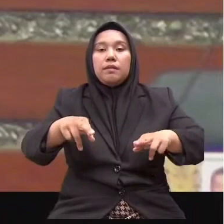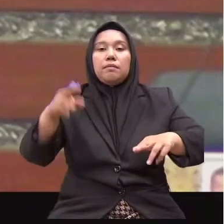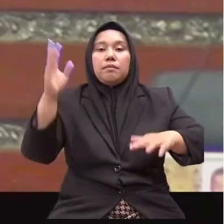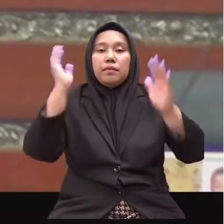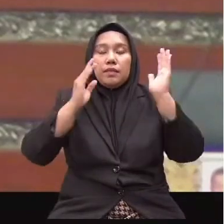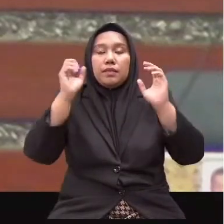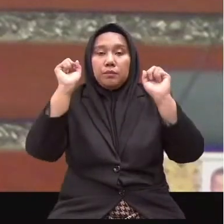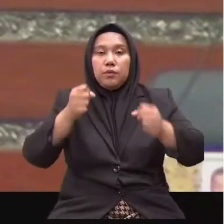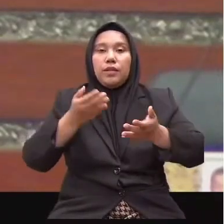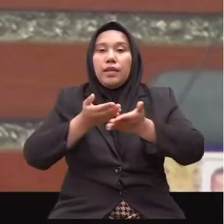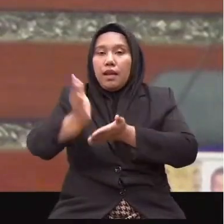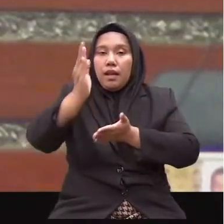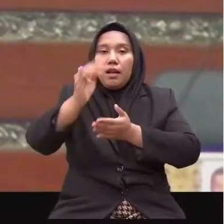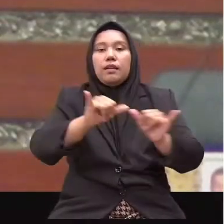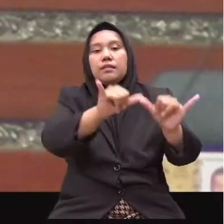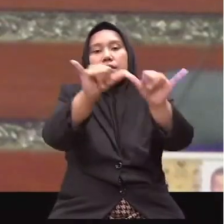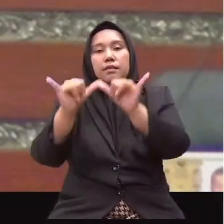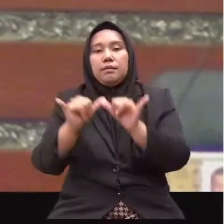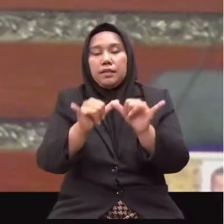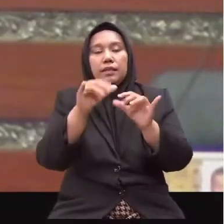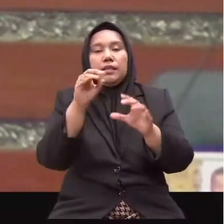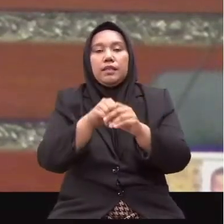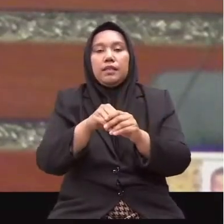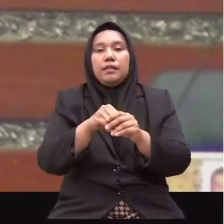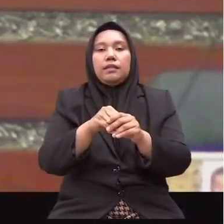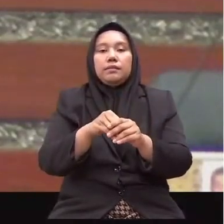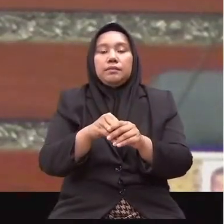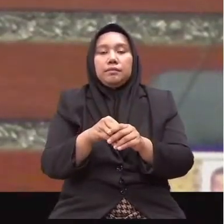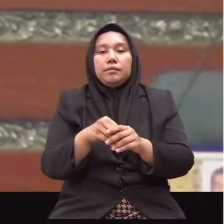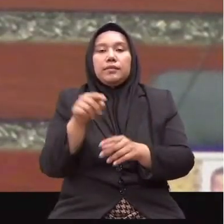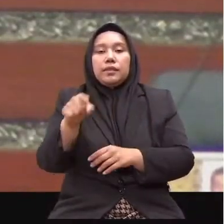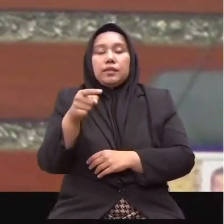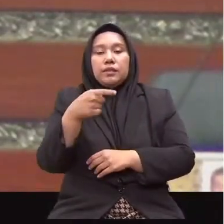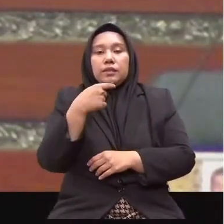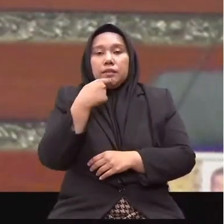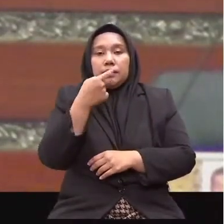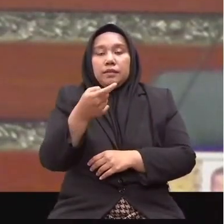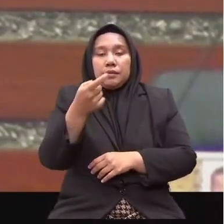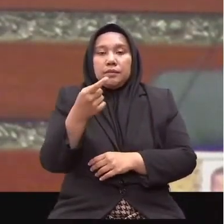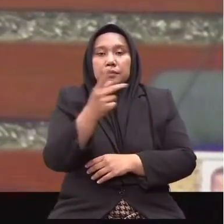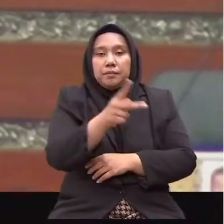dalam hal ini jadi itu saja beberapa karya yang saya Sebutkan terima kasih